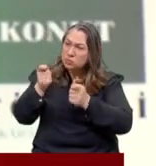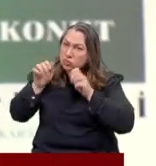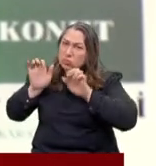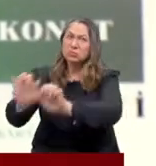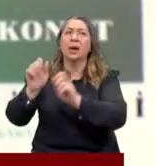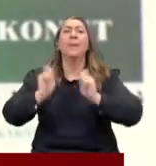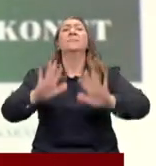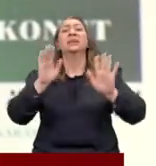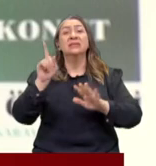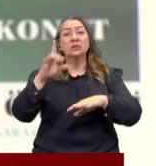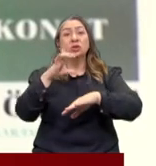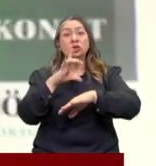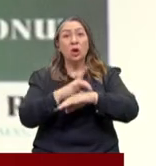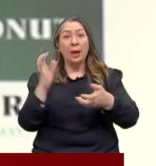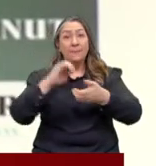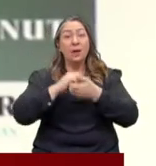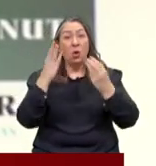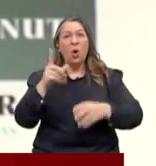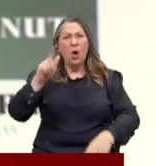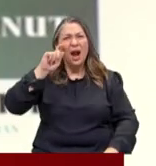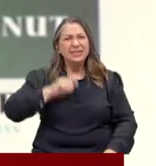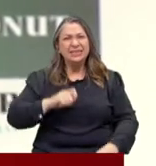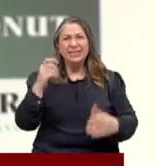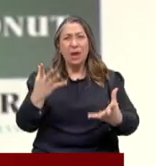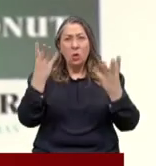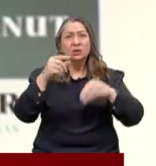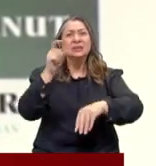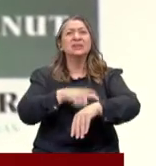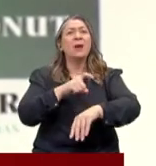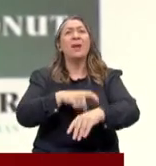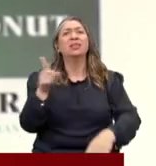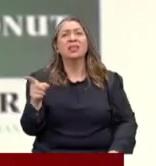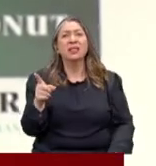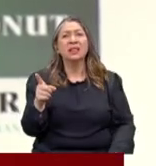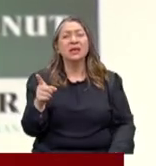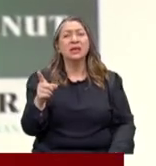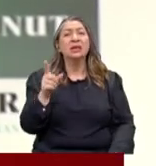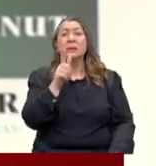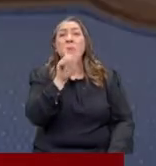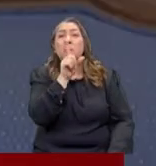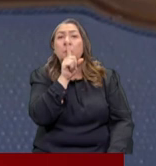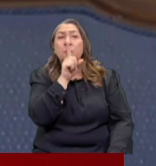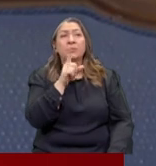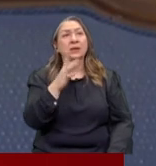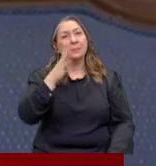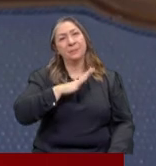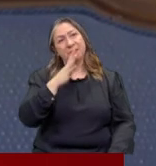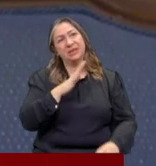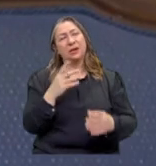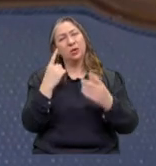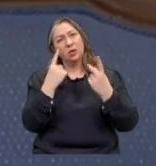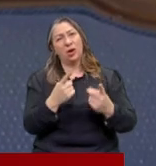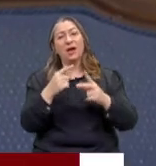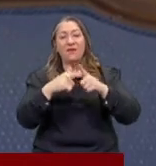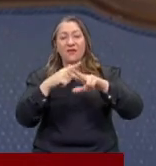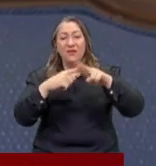etmedik. Siz Tabipler Birliği olarak o rezilliklerin olduğu zamanlarda hissesiniz çıkmadı. Bilimsel açıdan